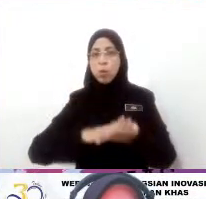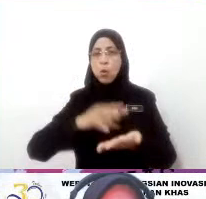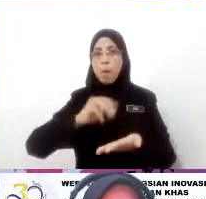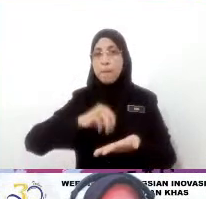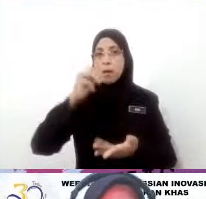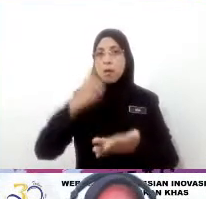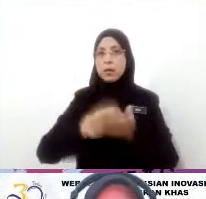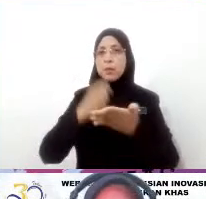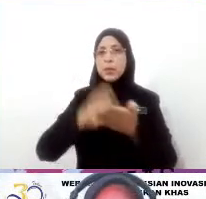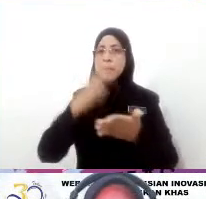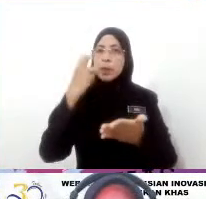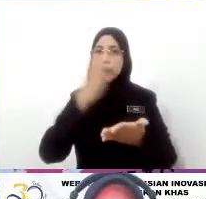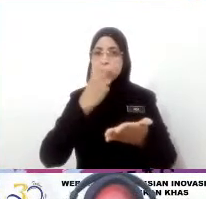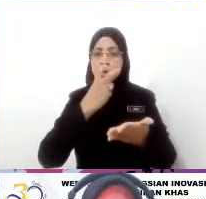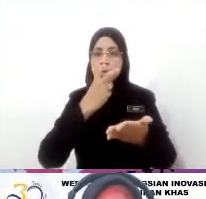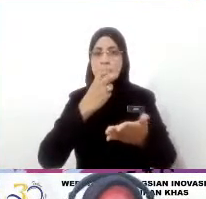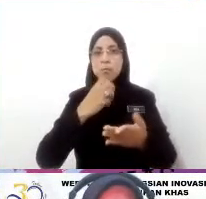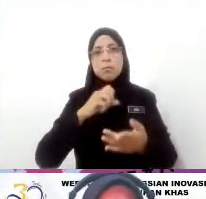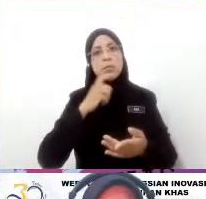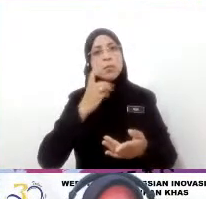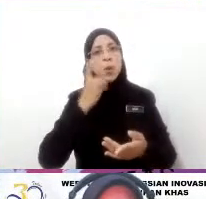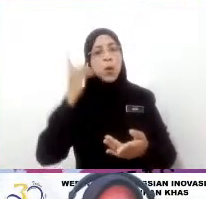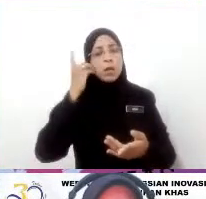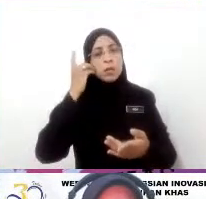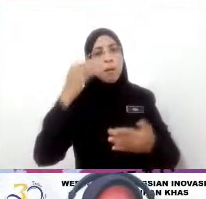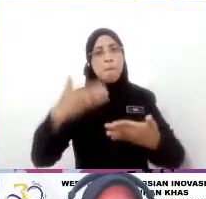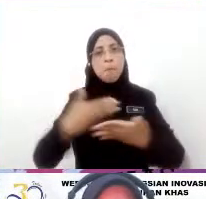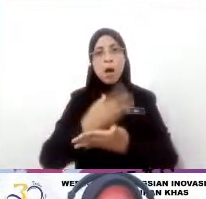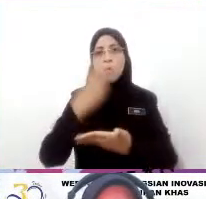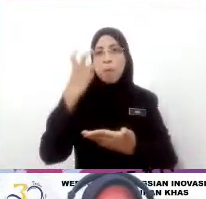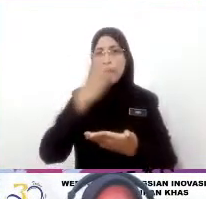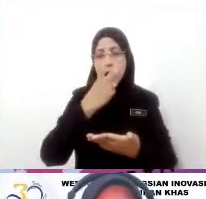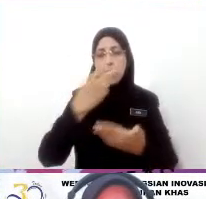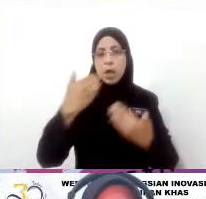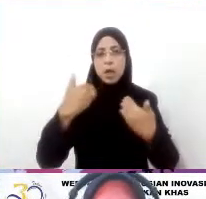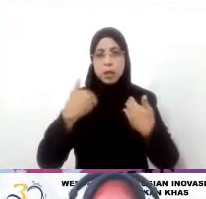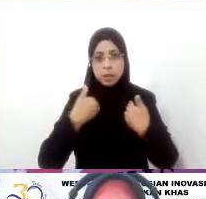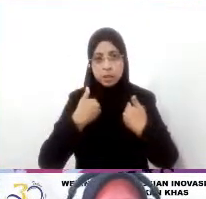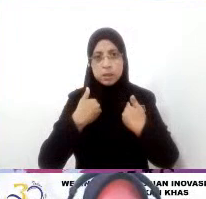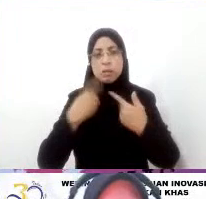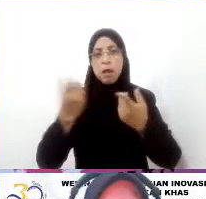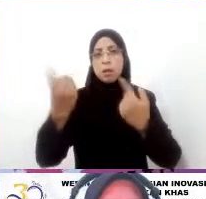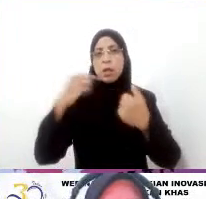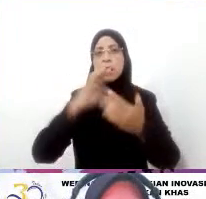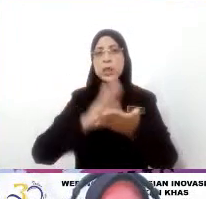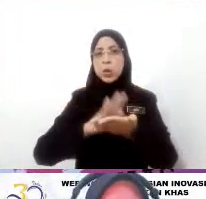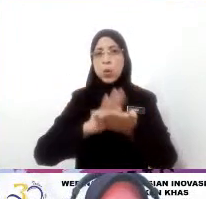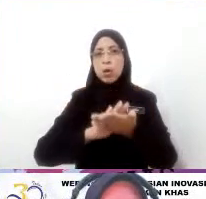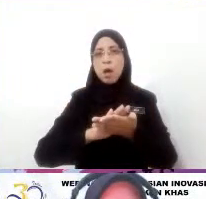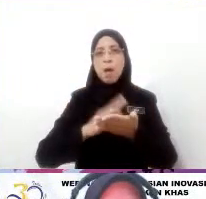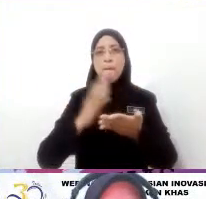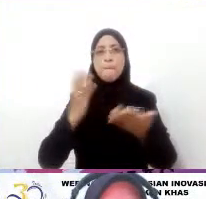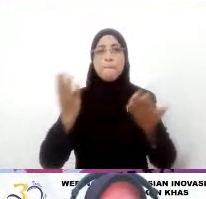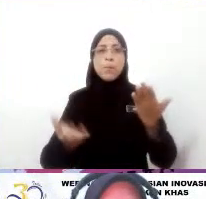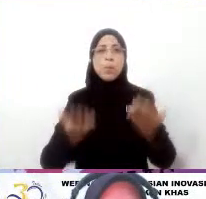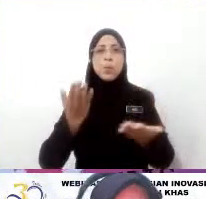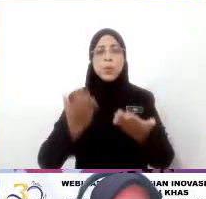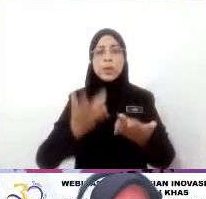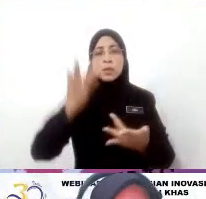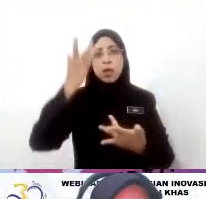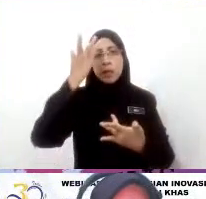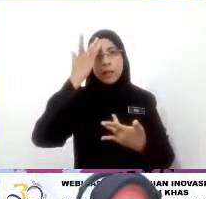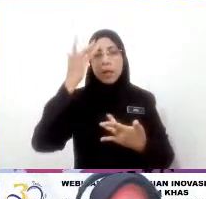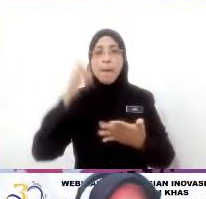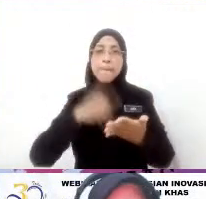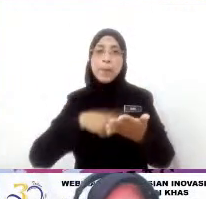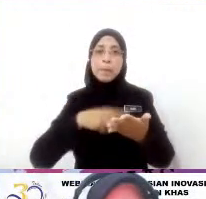kan, tiba-tiba saraf dia tiba-tiba jadi tak nampak. Apa yang langkah pertama yang bila murid ni tak pernah guna braille, kita akan ajar daripada asas lah.